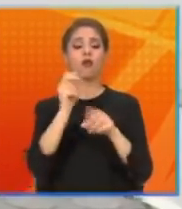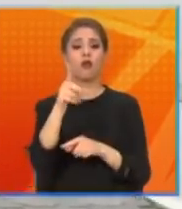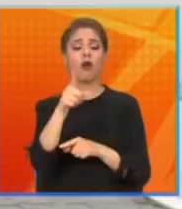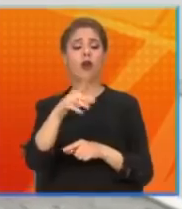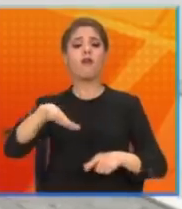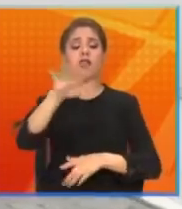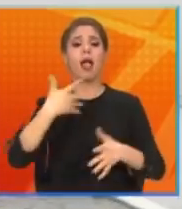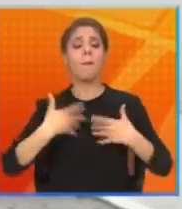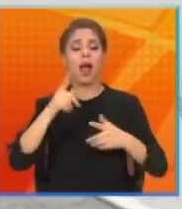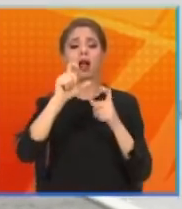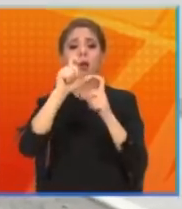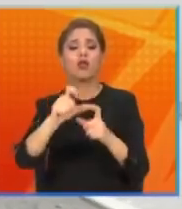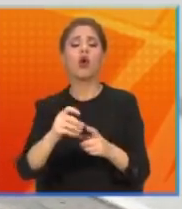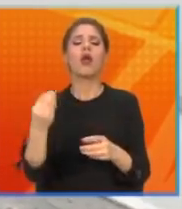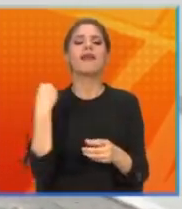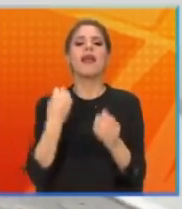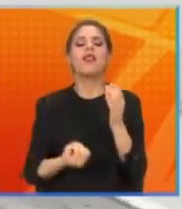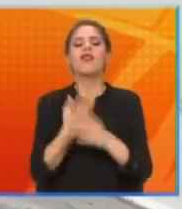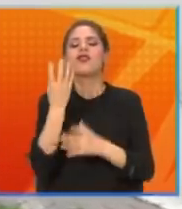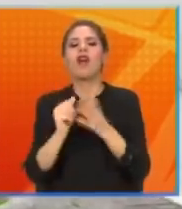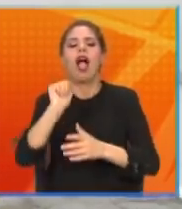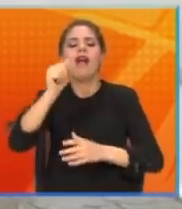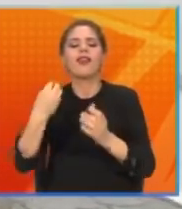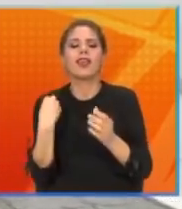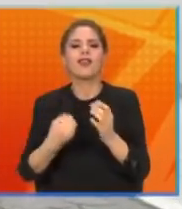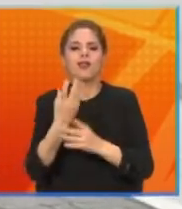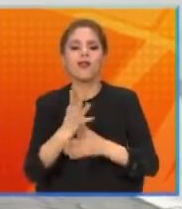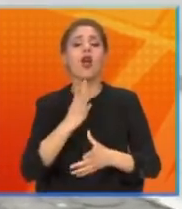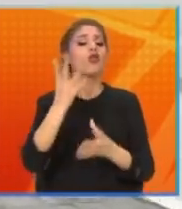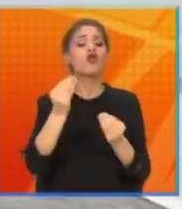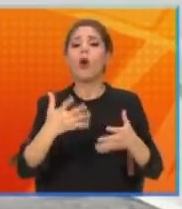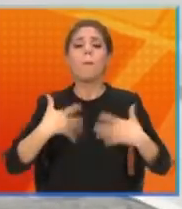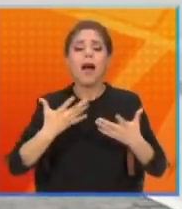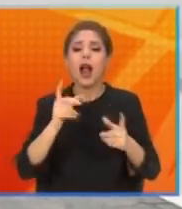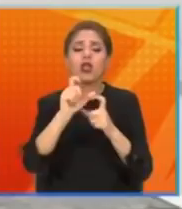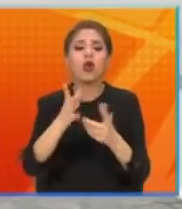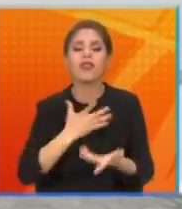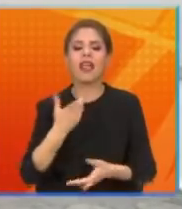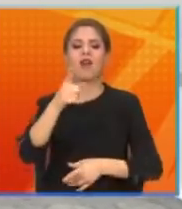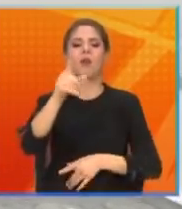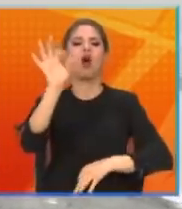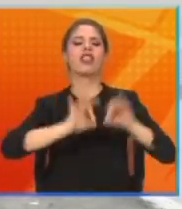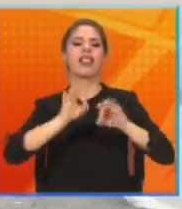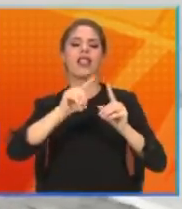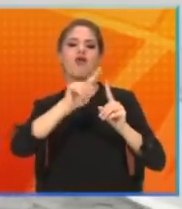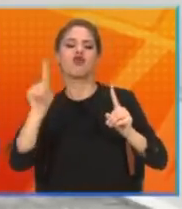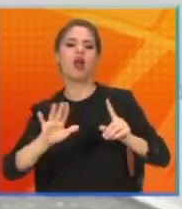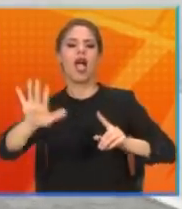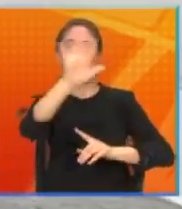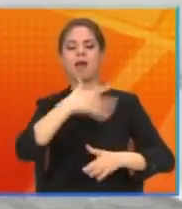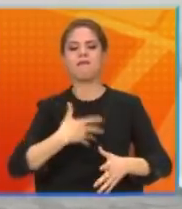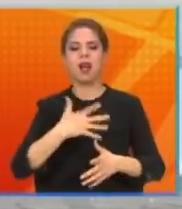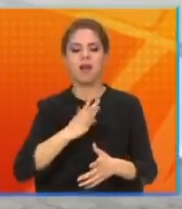Koronavirüsle ilgili merak edilen sorulara her gün onlarca ekleniyor ama en çok merak edilenler tabii ki teşhis ve tedavi süreci. Ve ilk